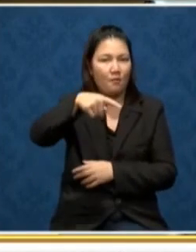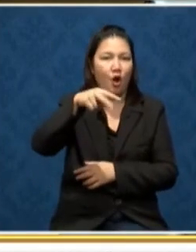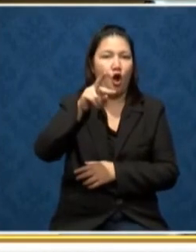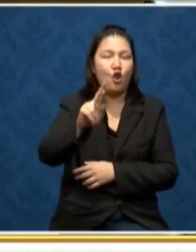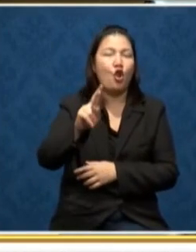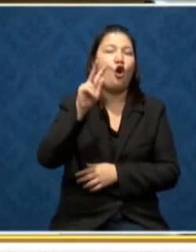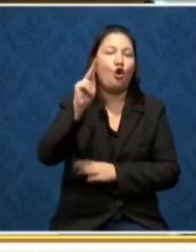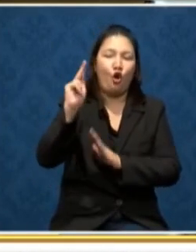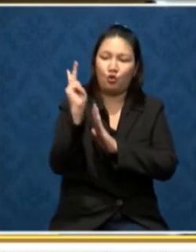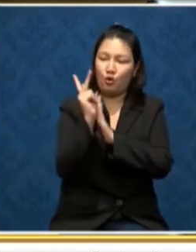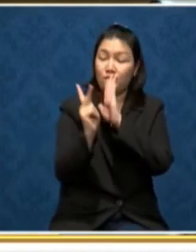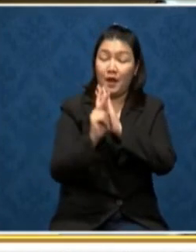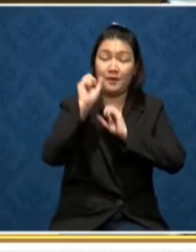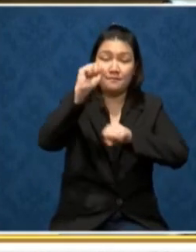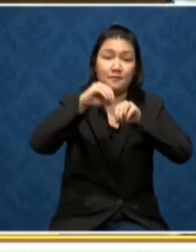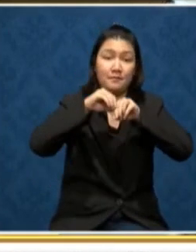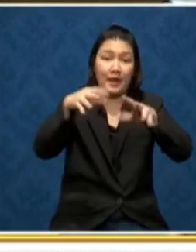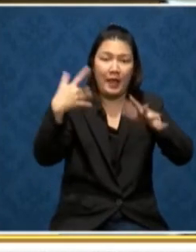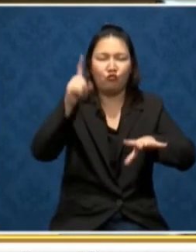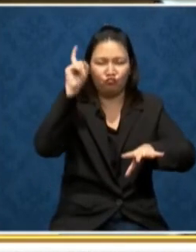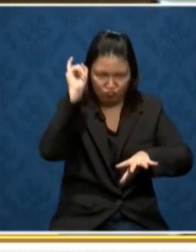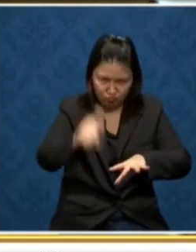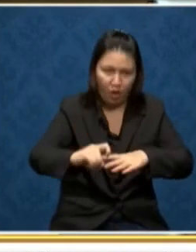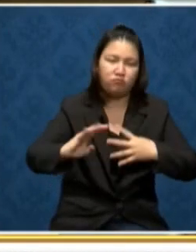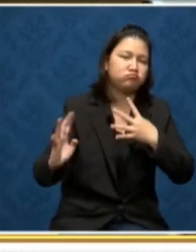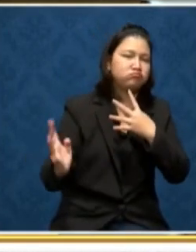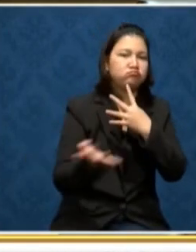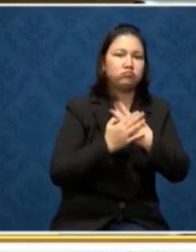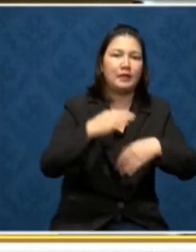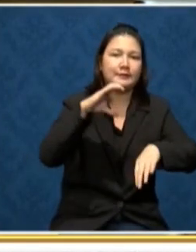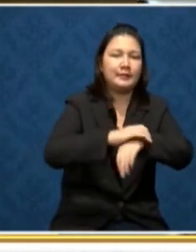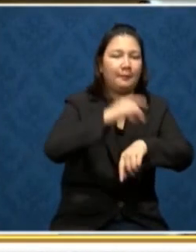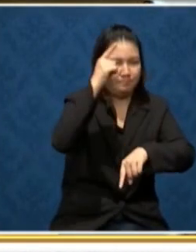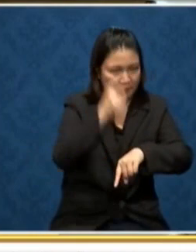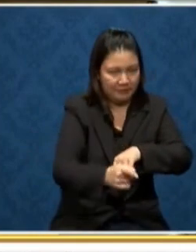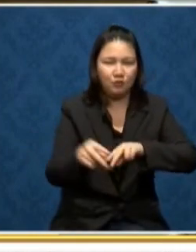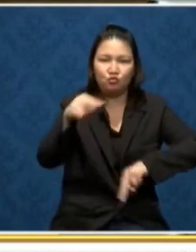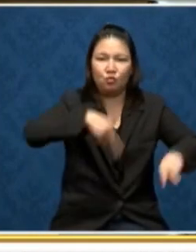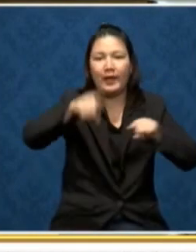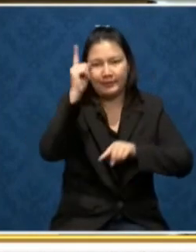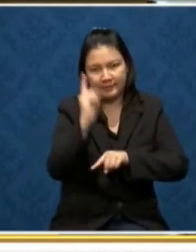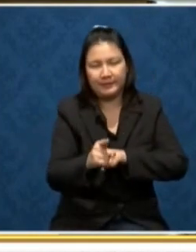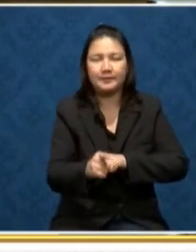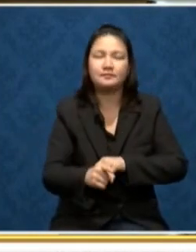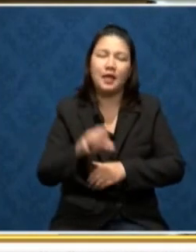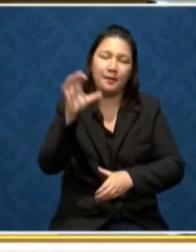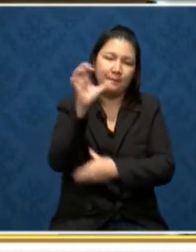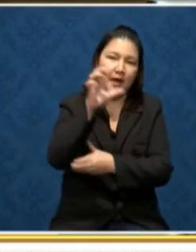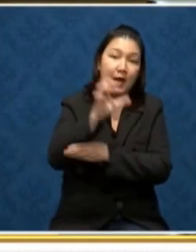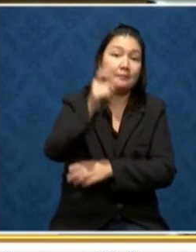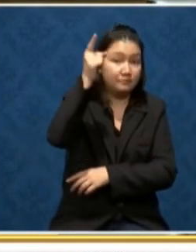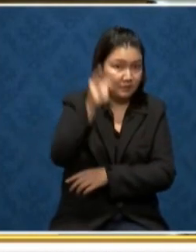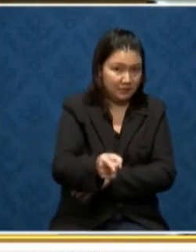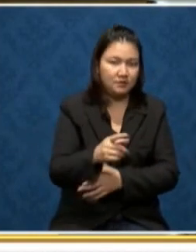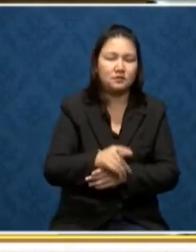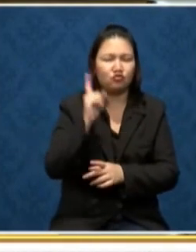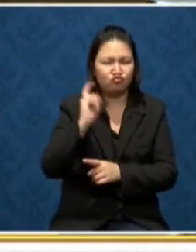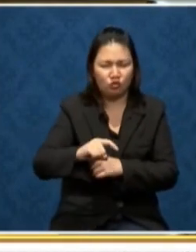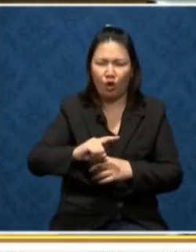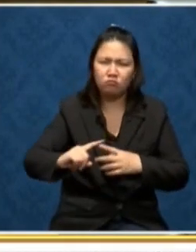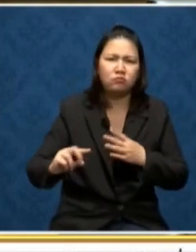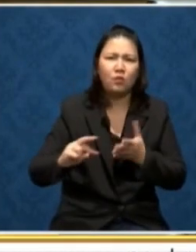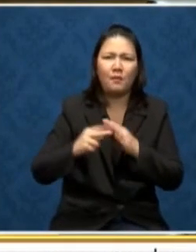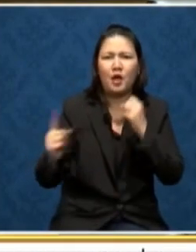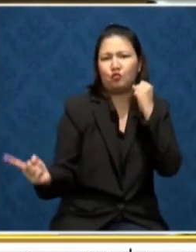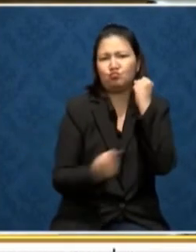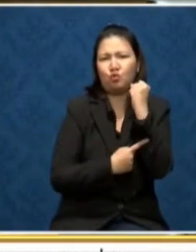พประอรามจับคุมและลงโทธพวกนับผิดได้อย่างจริงและรวดเร็วต้องเพิ่มบทลโธที่เรีกวากำ investing